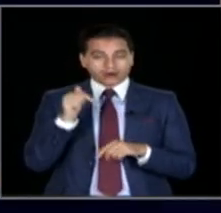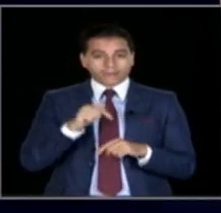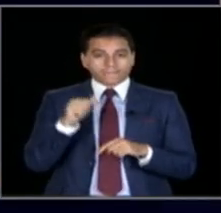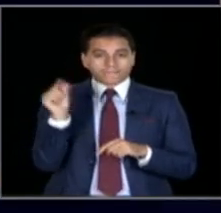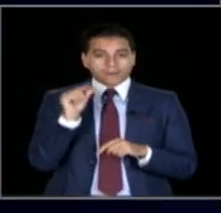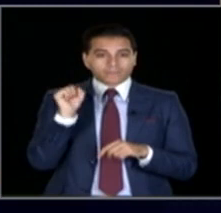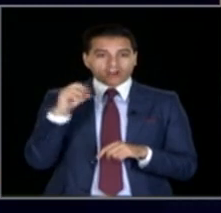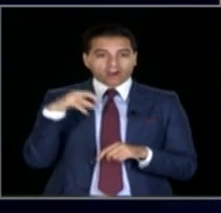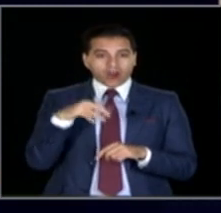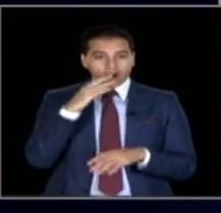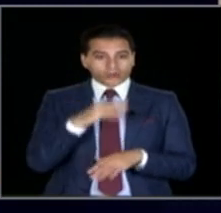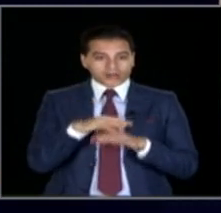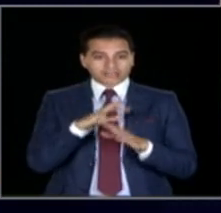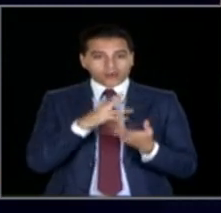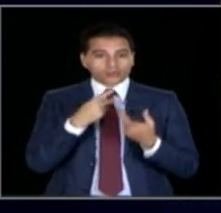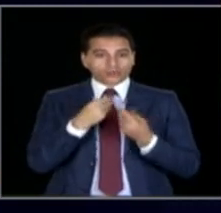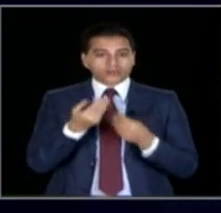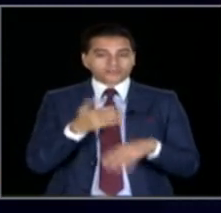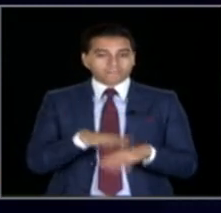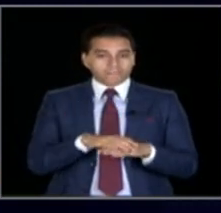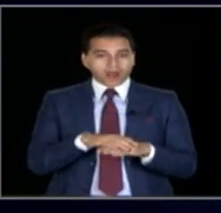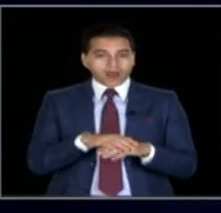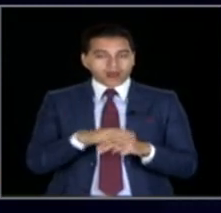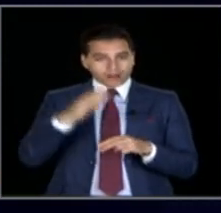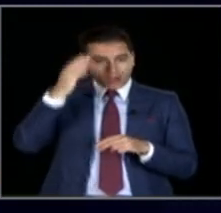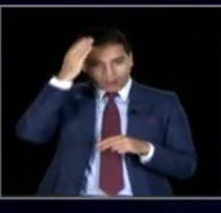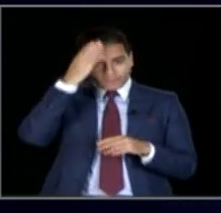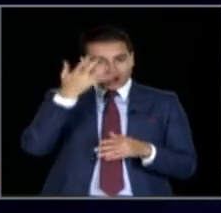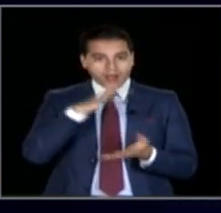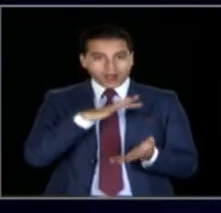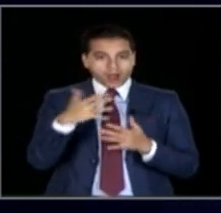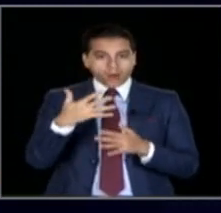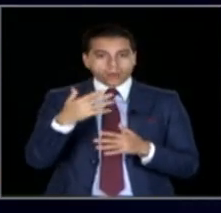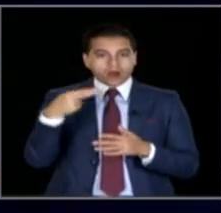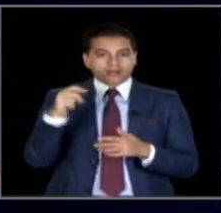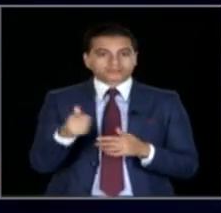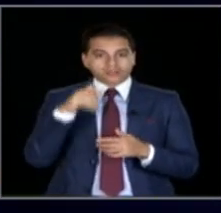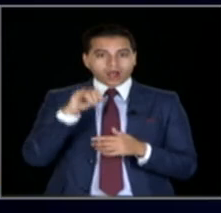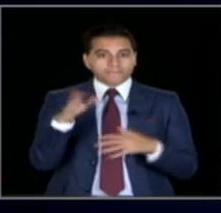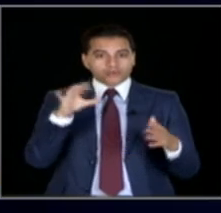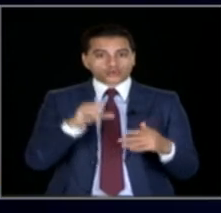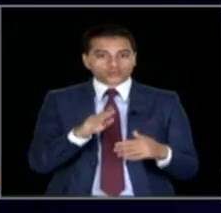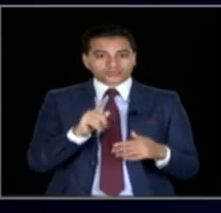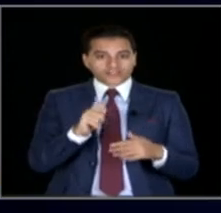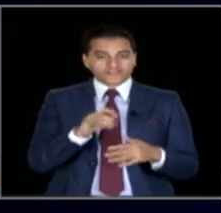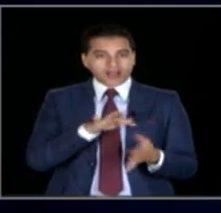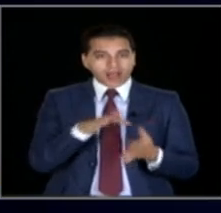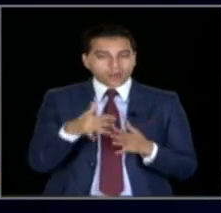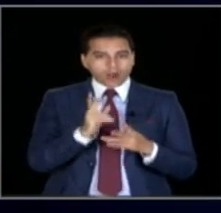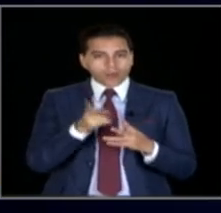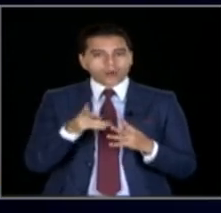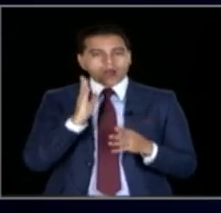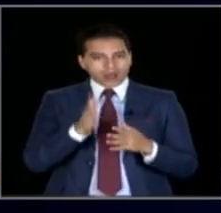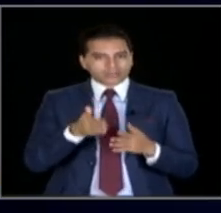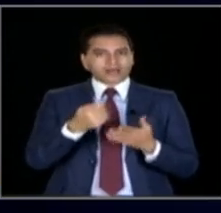والناس، يتواصل مع صفحة العباقرة، يتواصل مع صفحة عصام يوسف الصفحة الرسمية، هيقدر